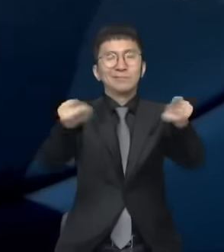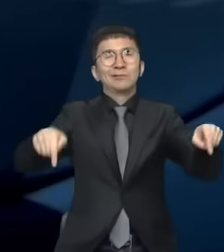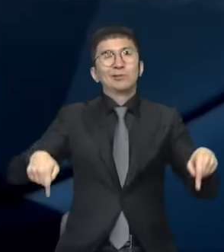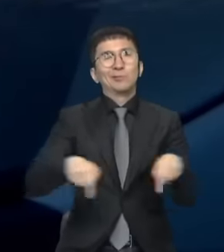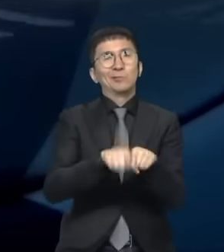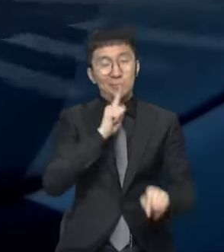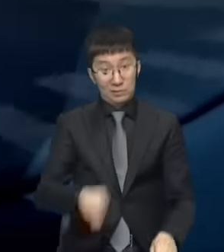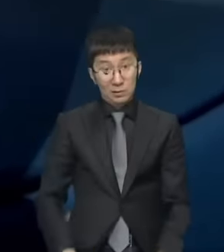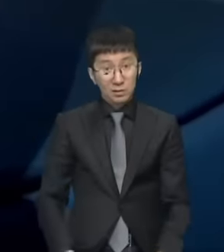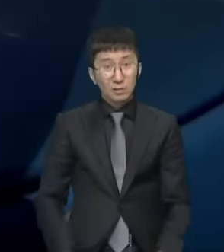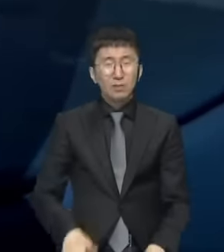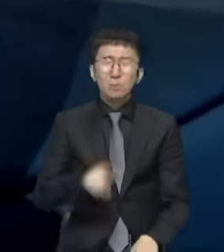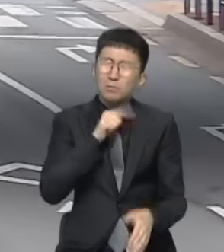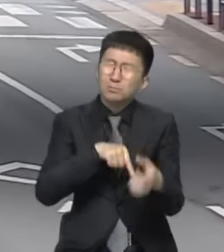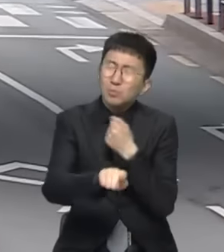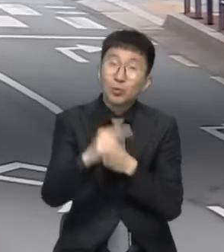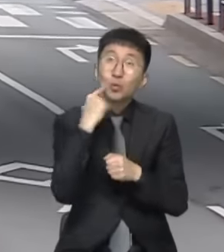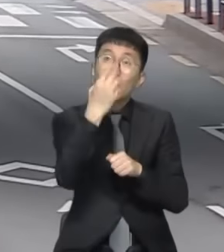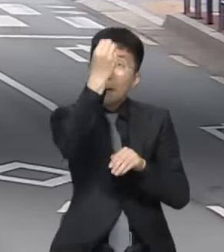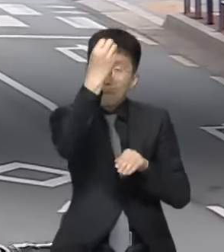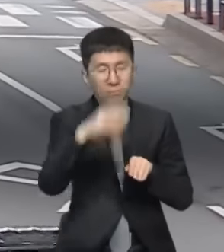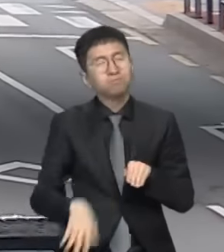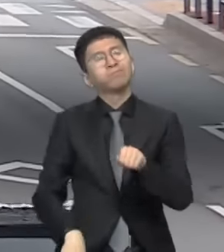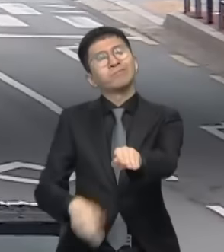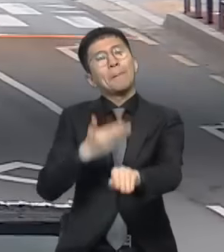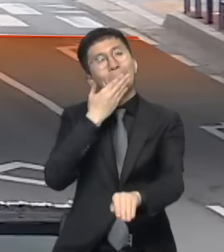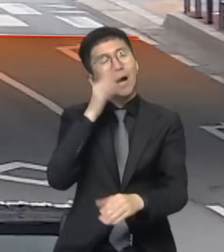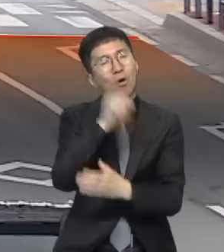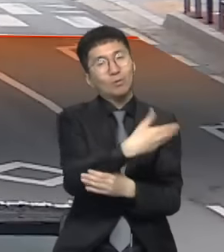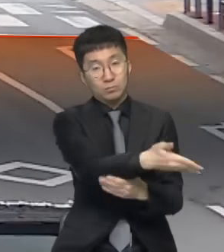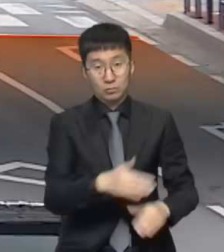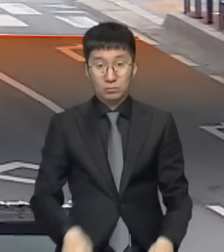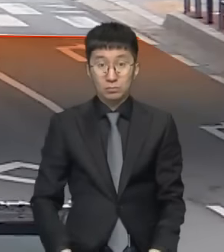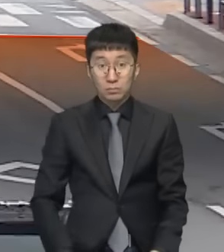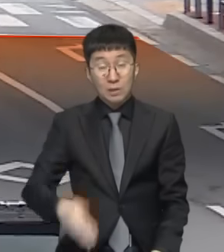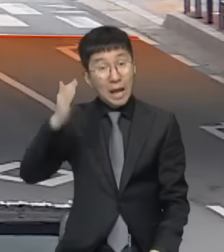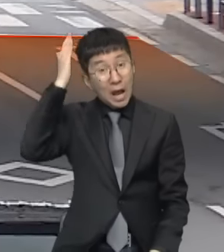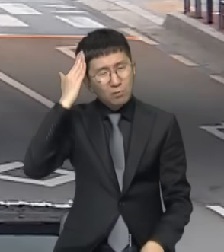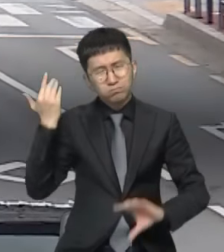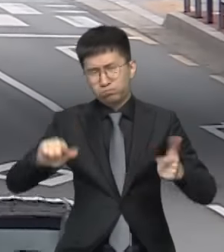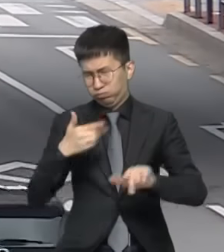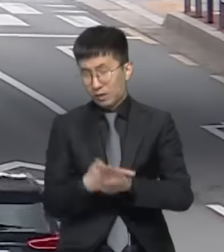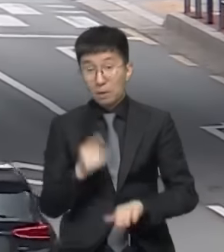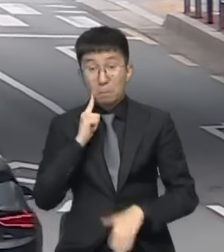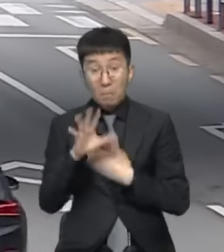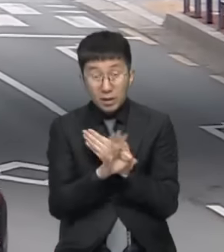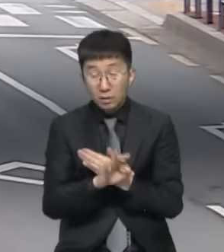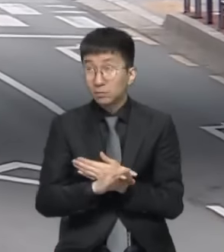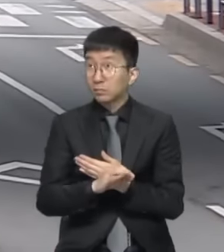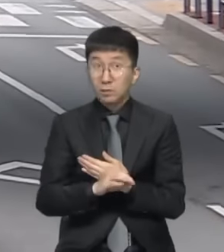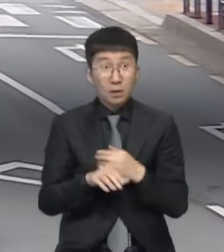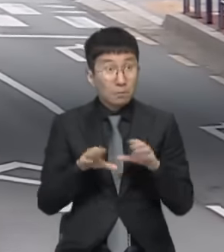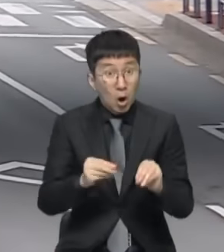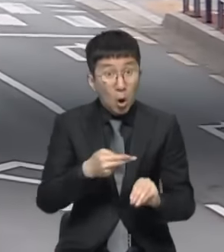교차로 통과를 허용합니다. 반면 우리나라에선 이때 멈추지 않으면 신호